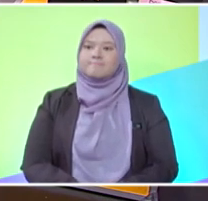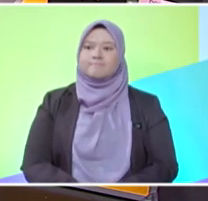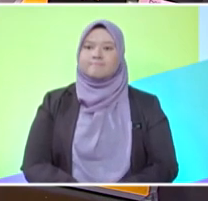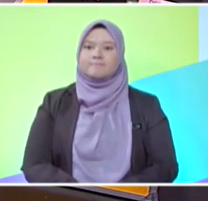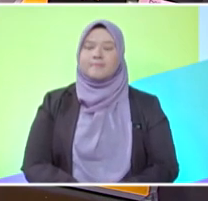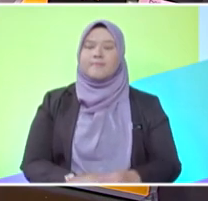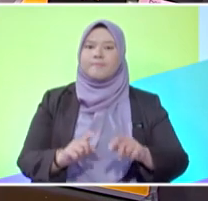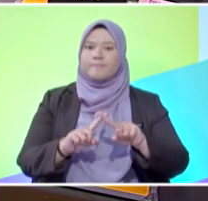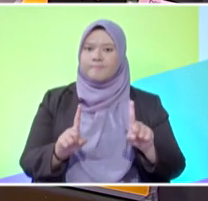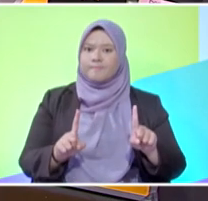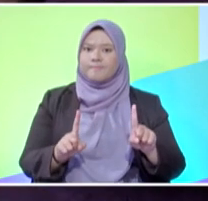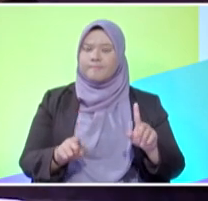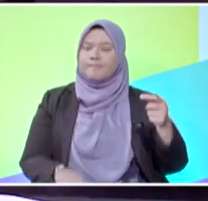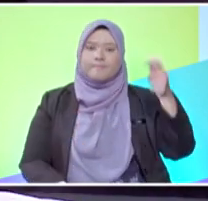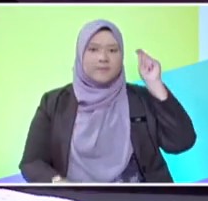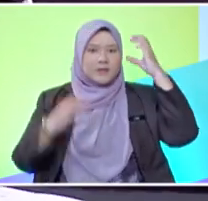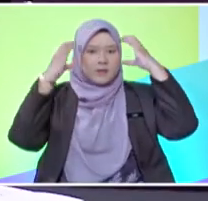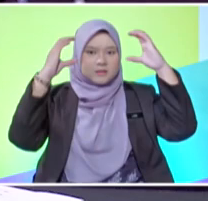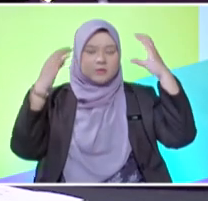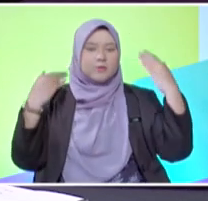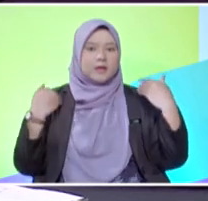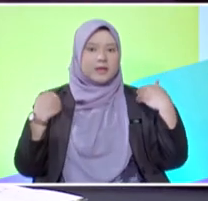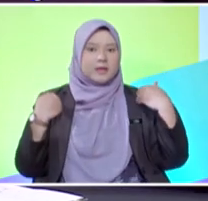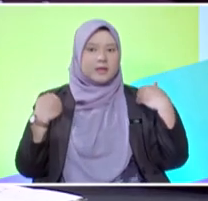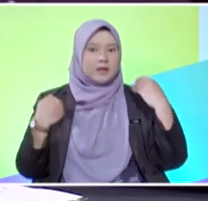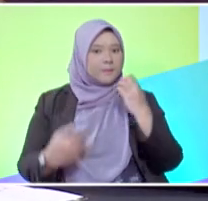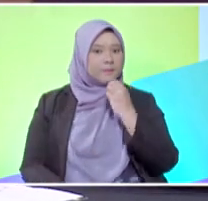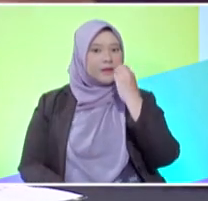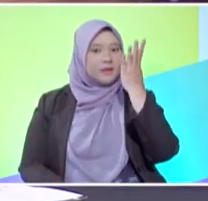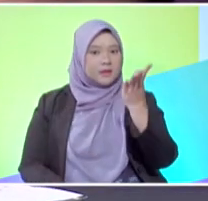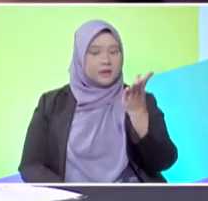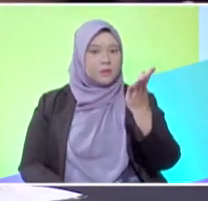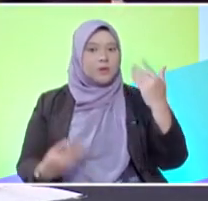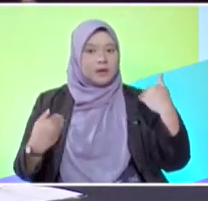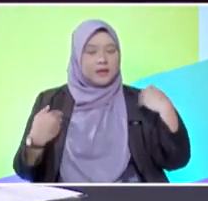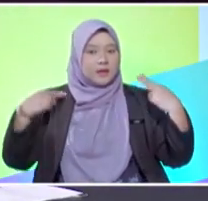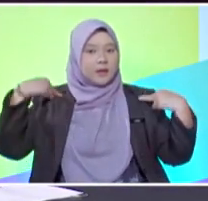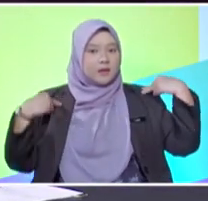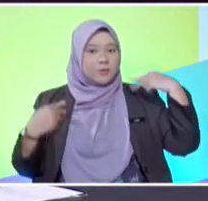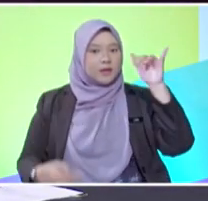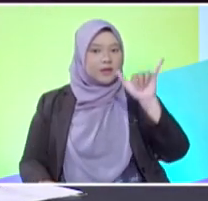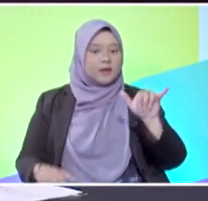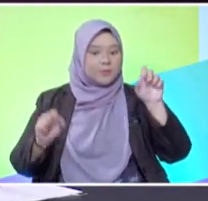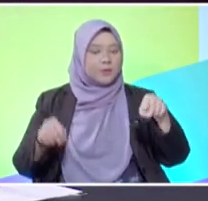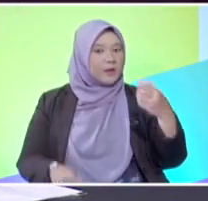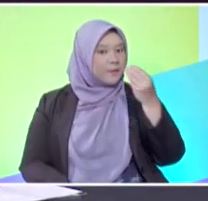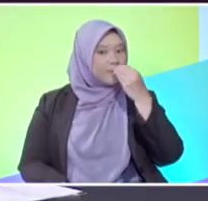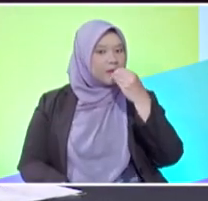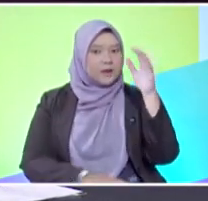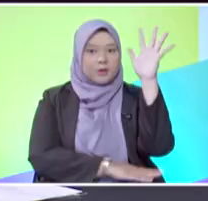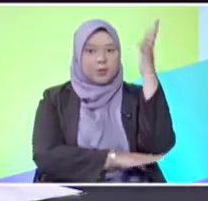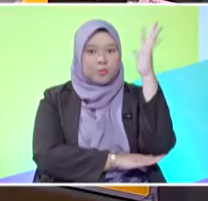ada berkenaan hewan yang makan tumbuh-tumbuhan Saya tidak tahu lah lagi pada anak hewan apa lagi yang makan